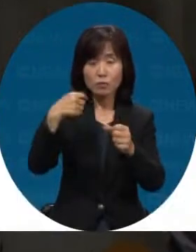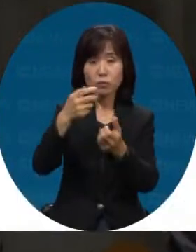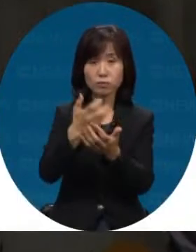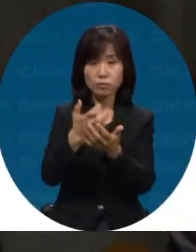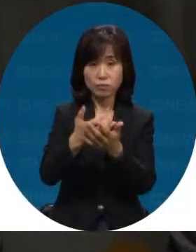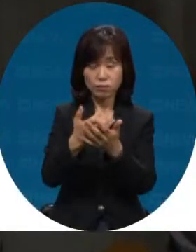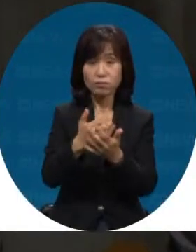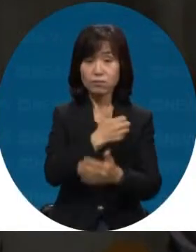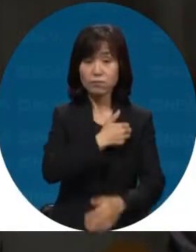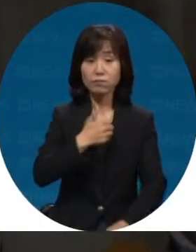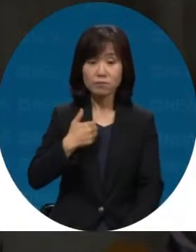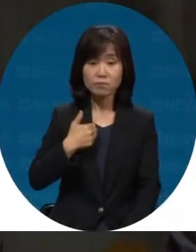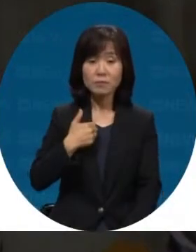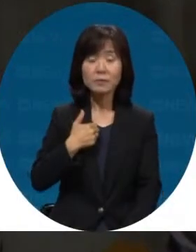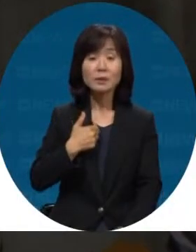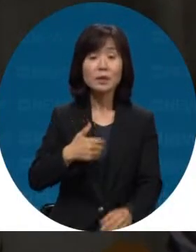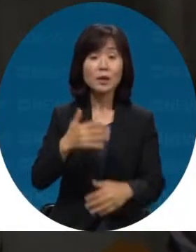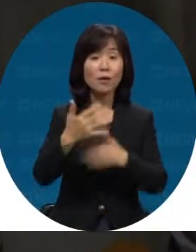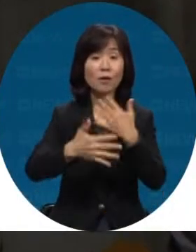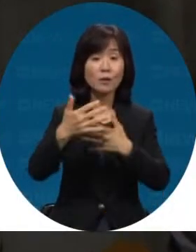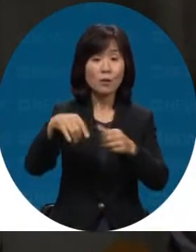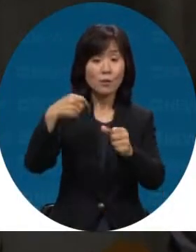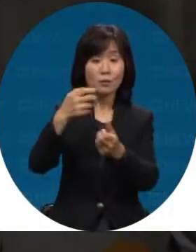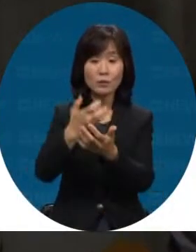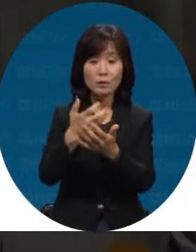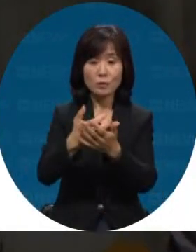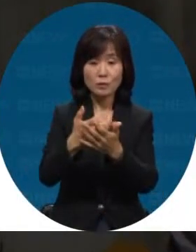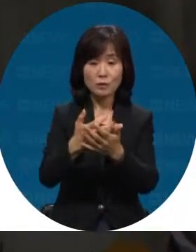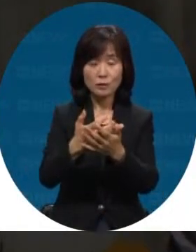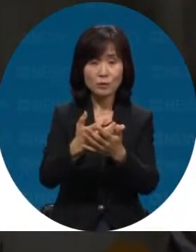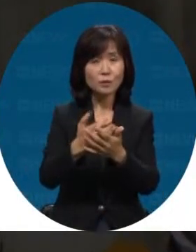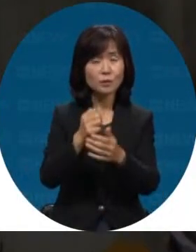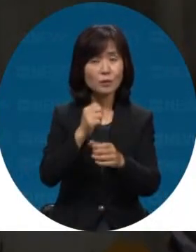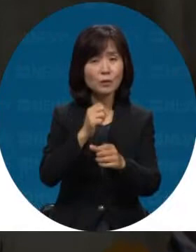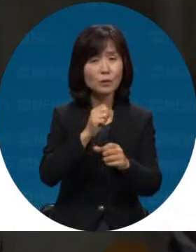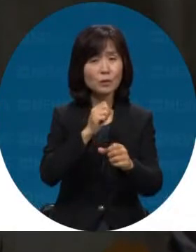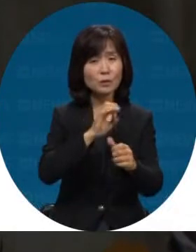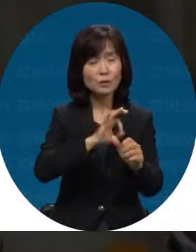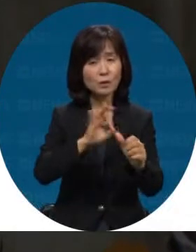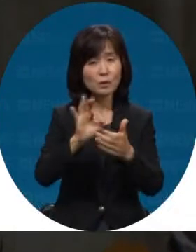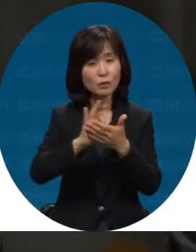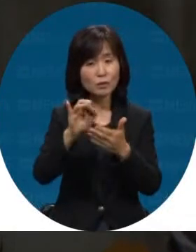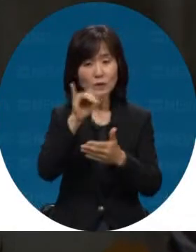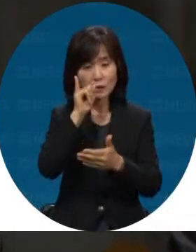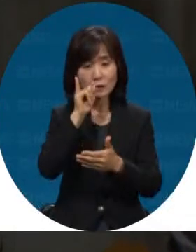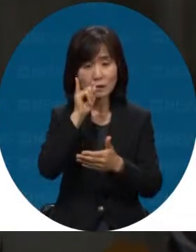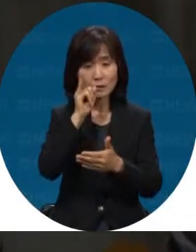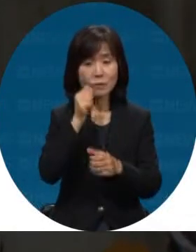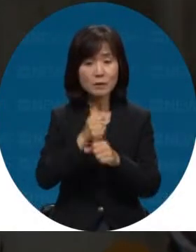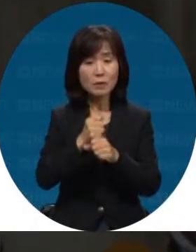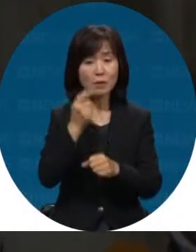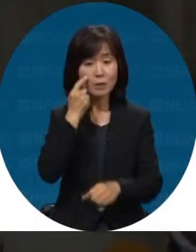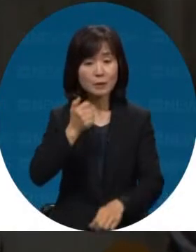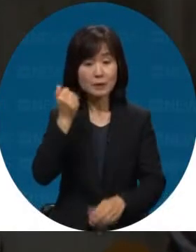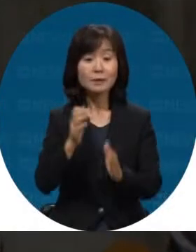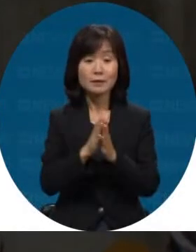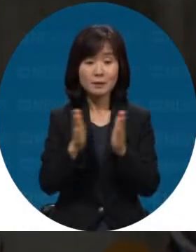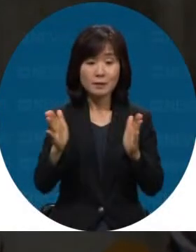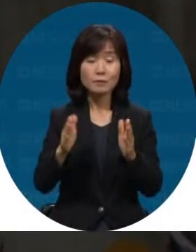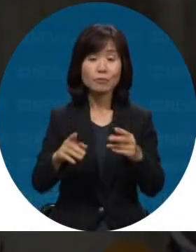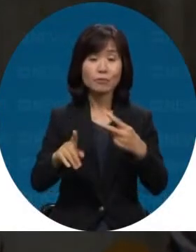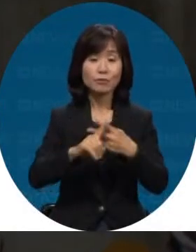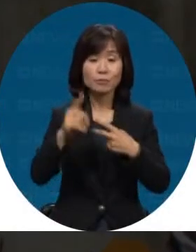쓸 정도의 어떤 뭔가를 만들어보자고 시작했던 거라 중고등학생들이 이걸